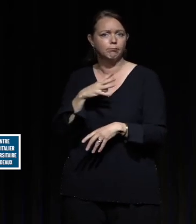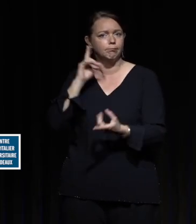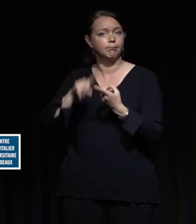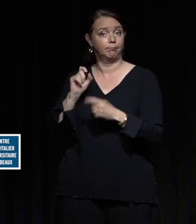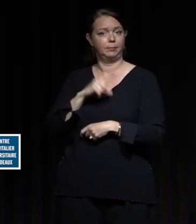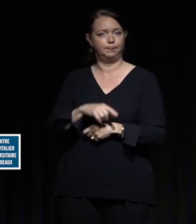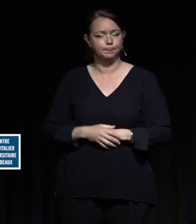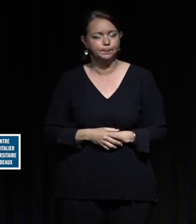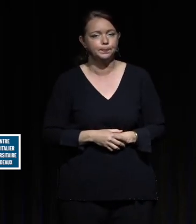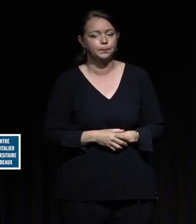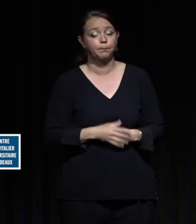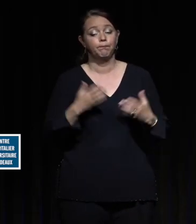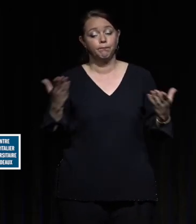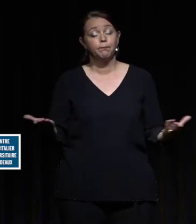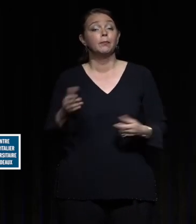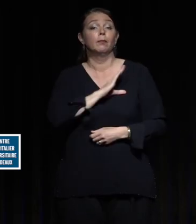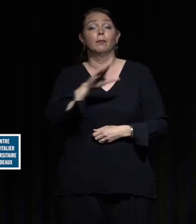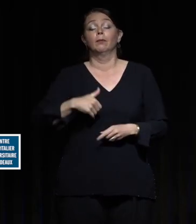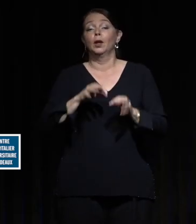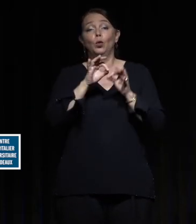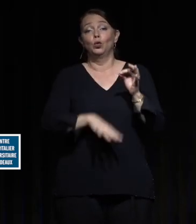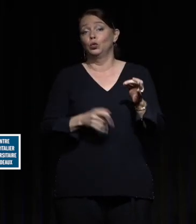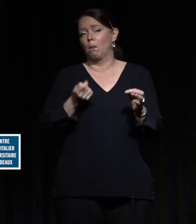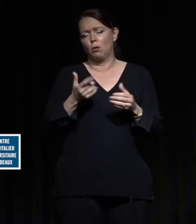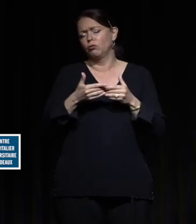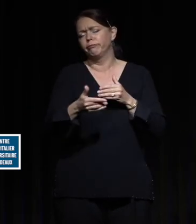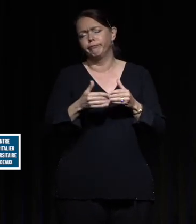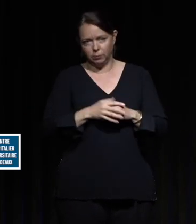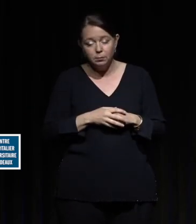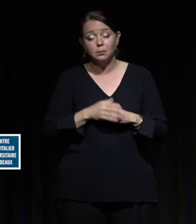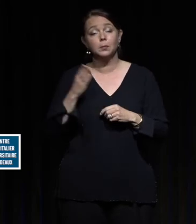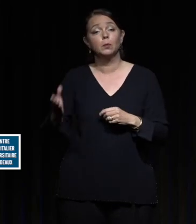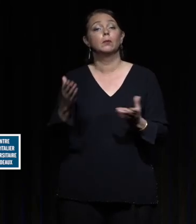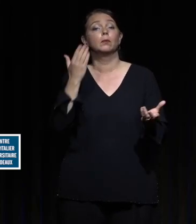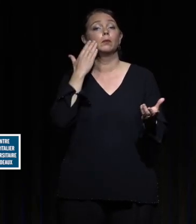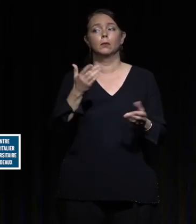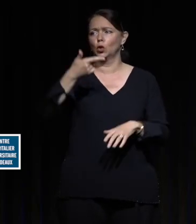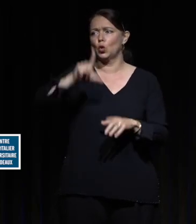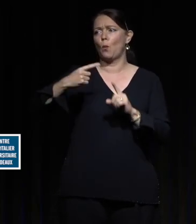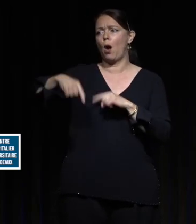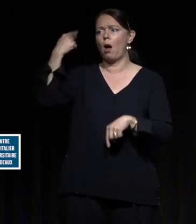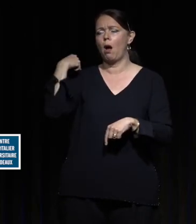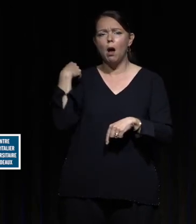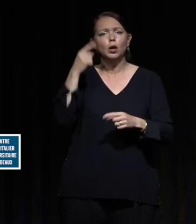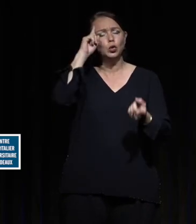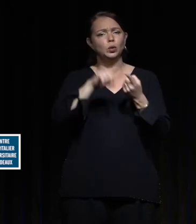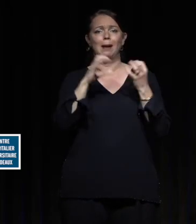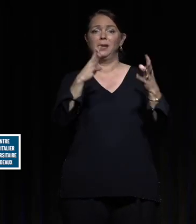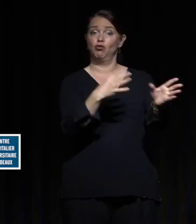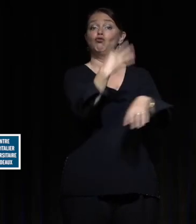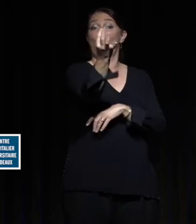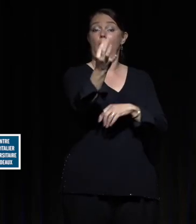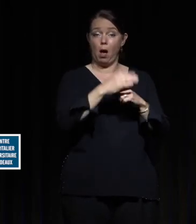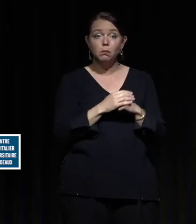sujet-là. Donc, ma dernière conclusion, pratiquement, c'est celle-là. Finalement, lorsqu'on a choisi, il y a 2 mois, ce sujet, on savait pas